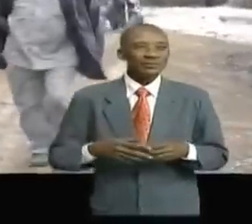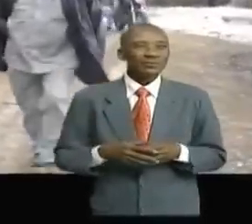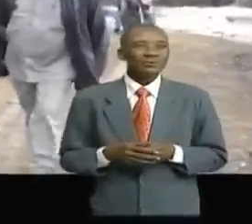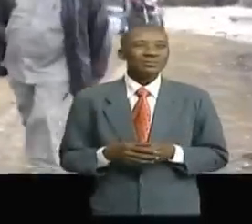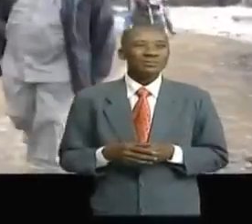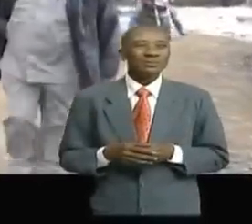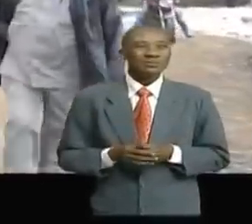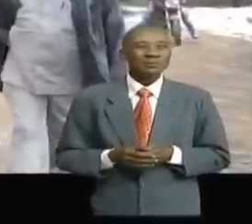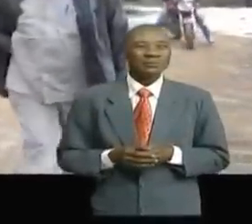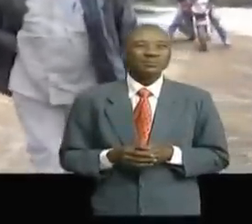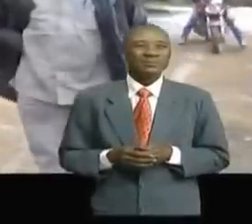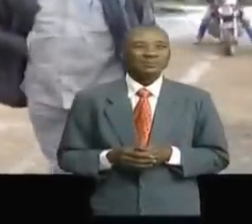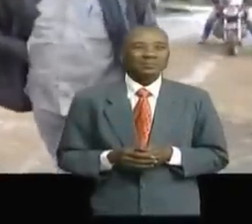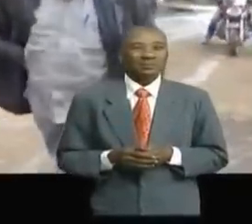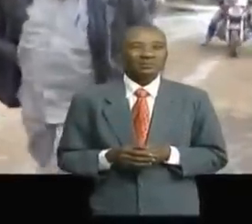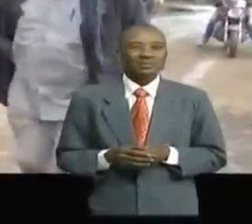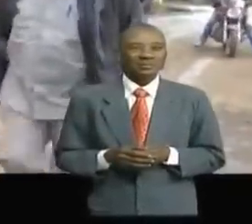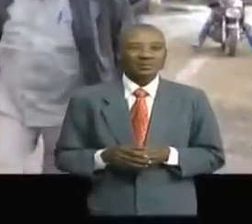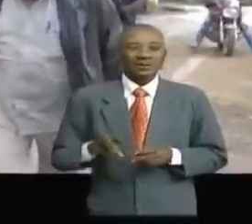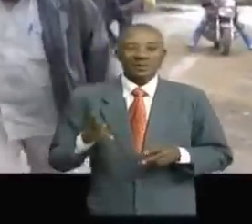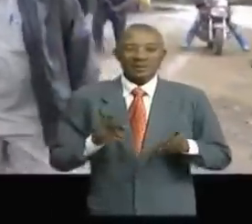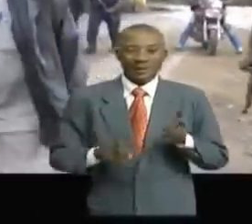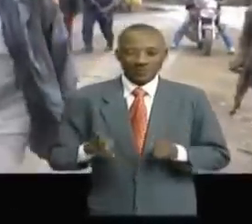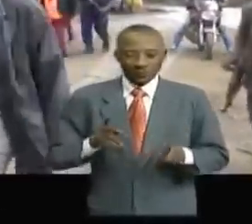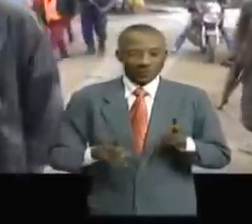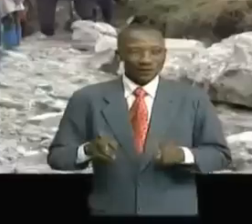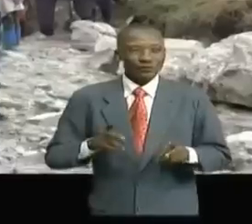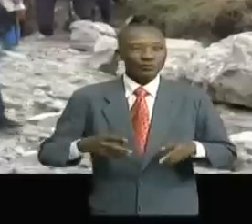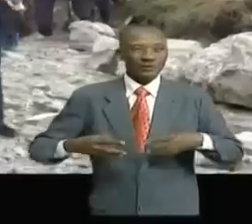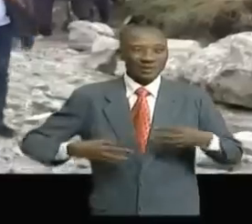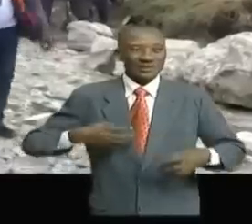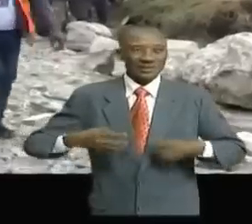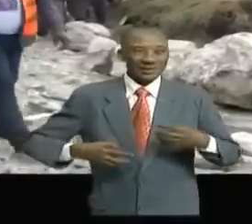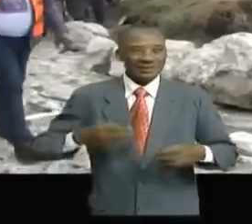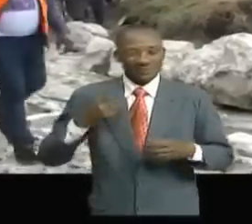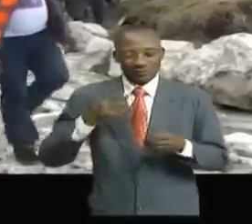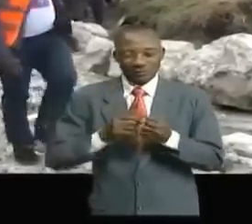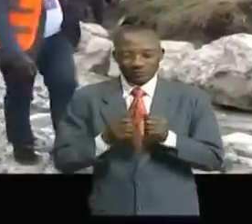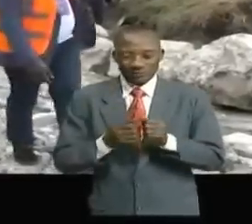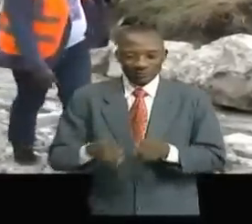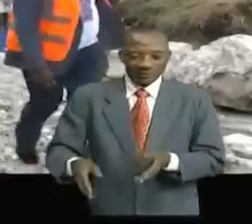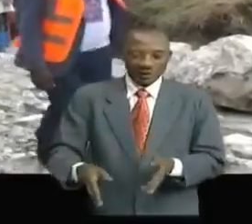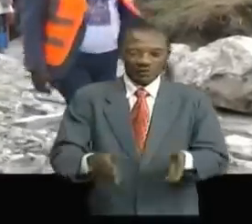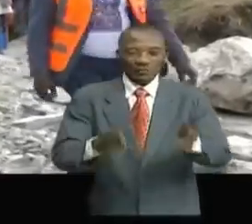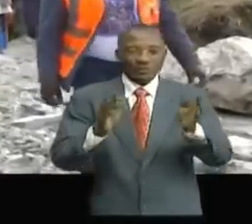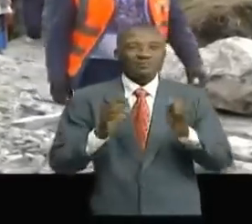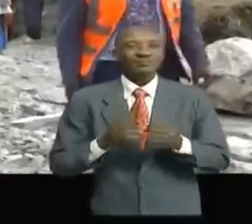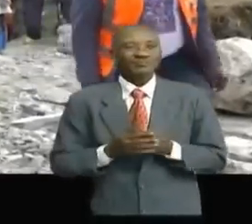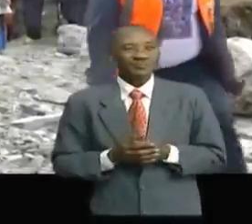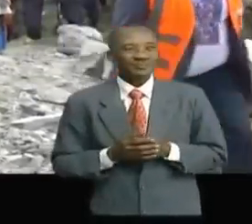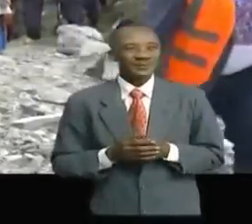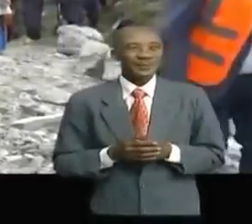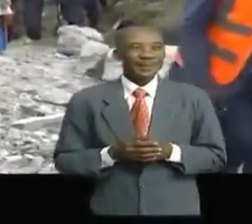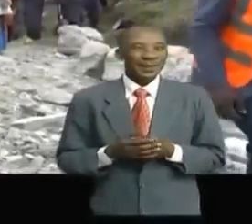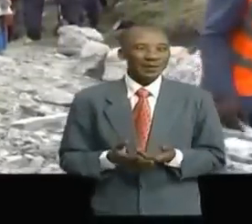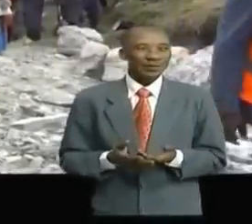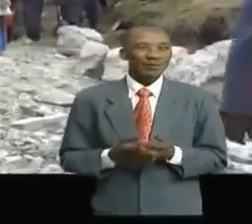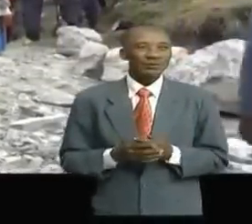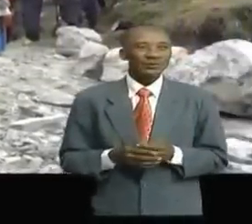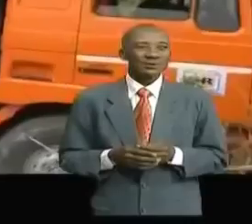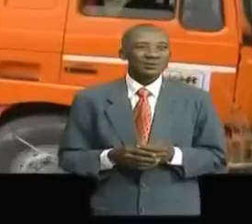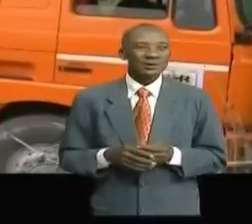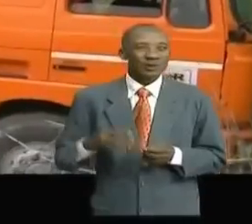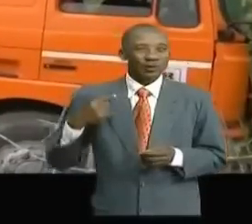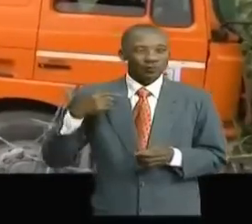mixte, gouvernement provincial, office de route et quelques députés provinciaux du Nord Kivu en congé, avec comme objectif se rendre compte de